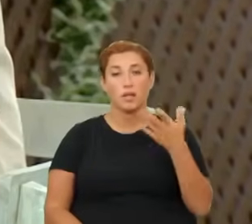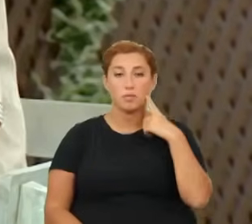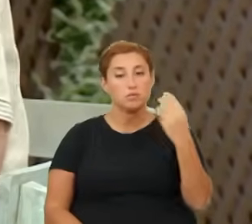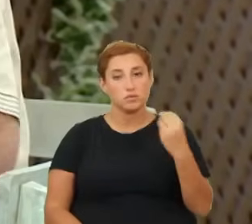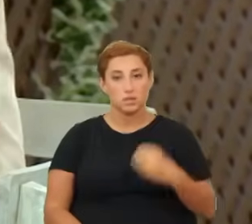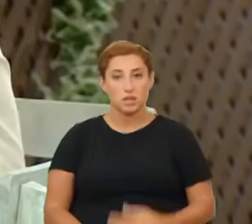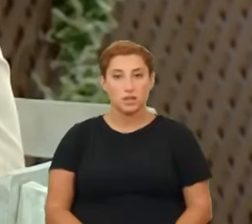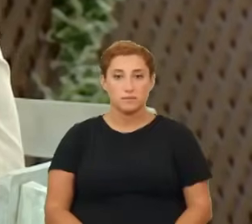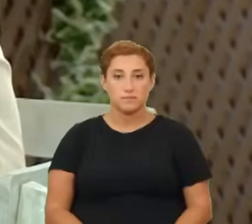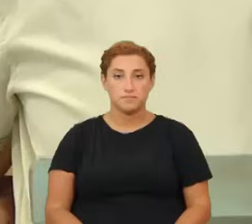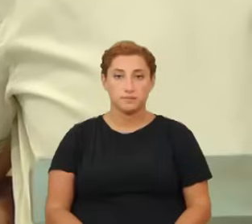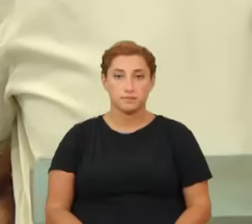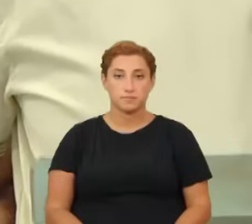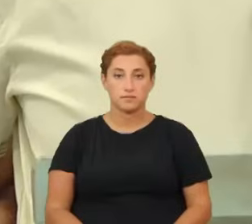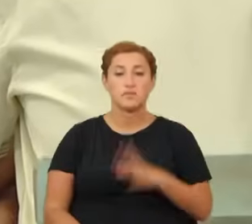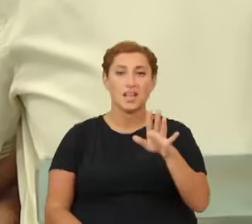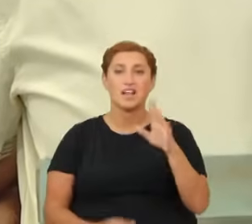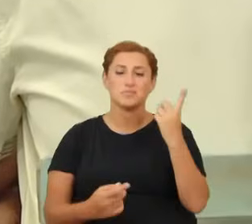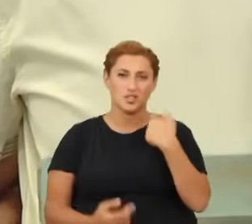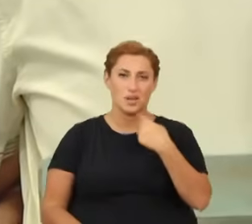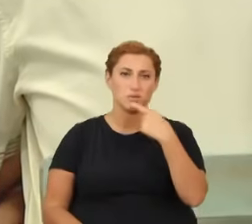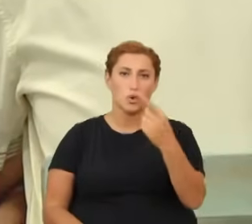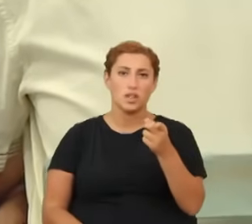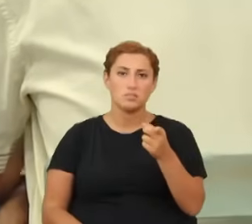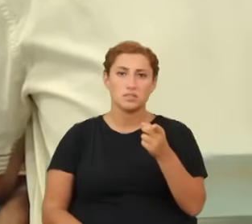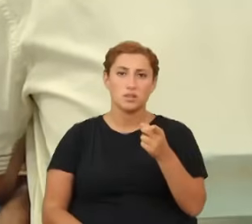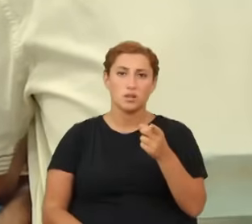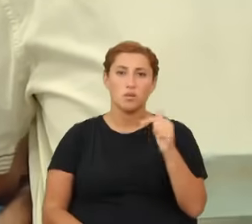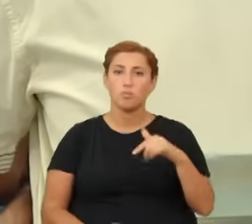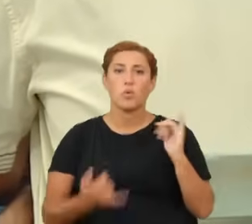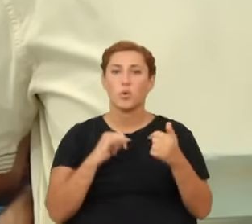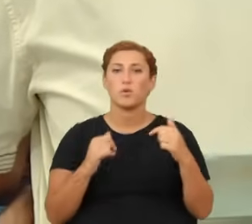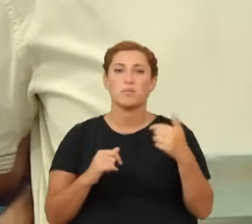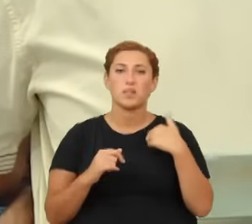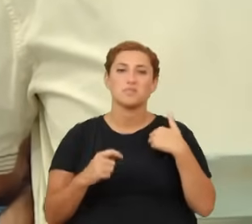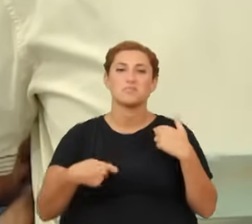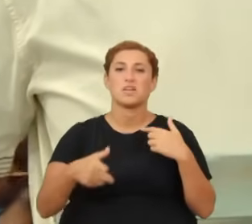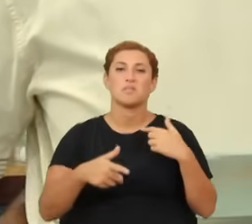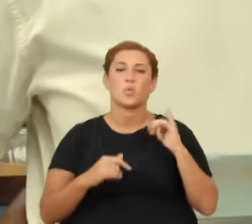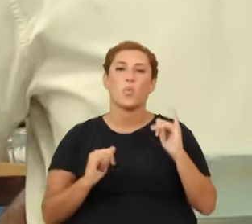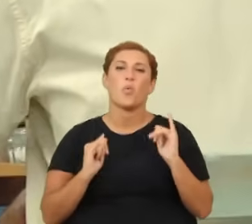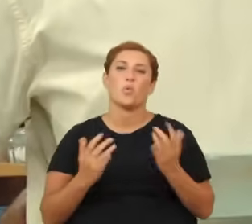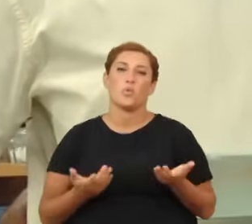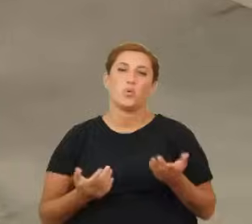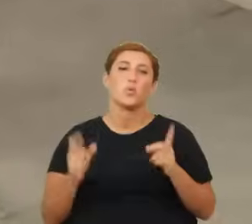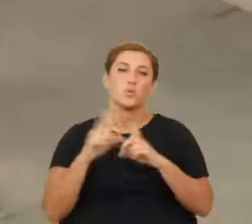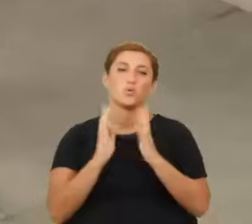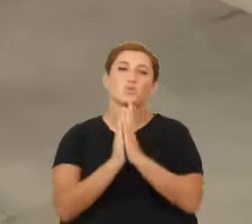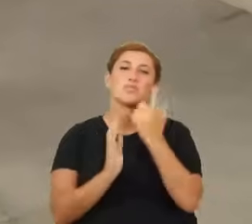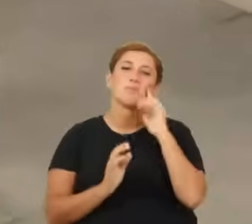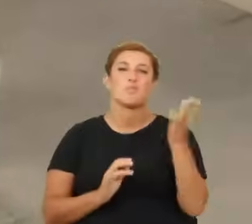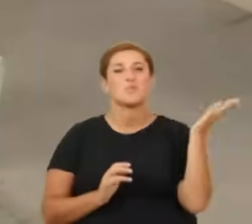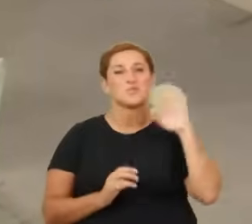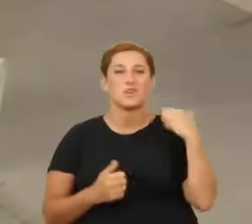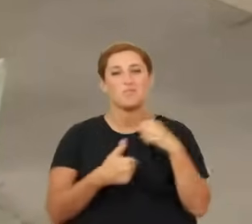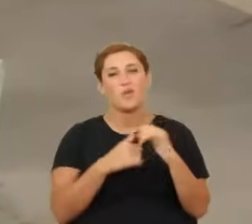Güzel. Ya sana bir söyleyeyim mi? Bugün benim zarım kötü ya. Münir, kusura bakma.